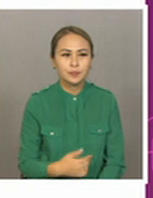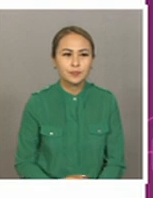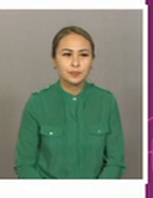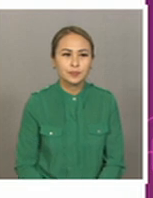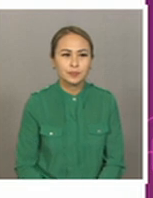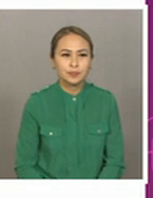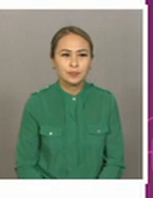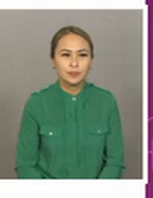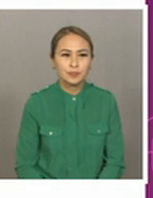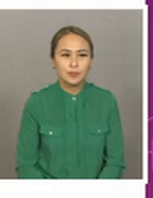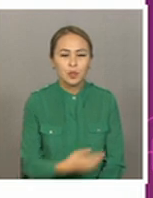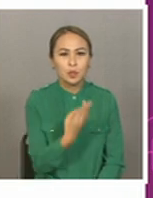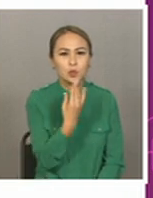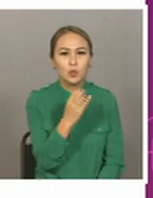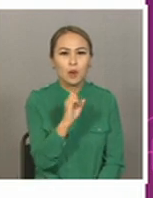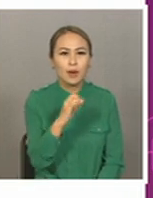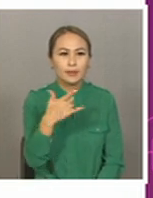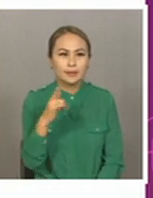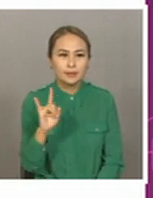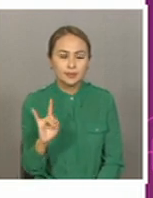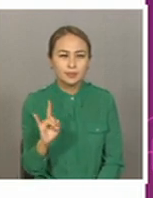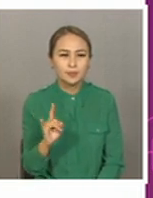Шуақ, шуағы,